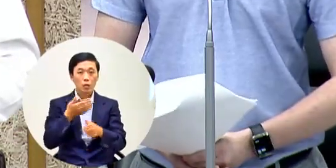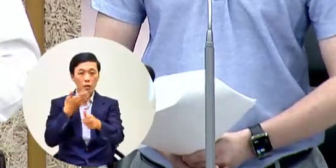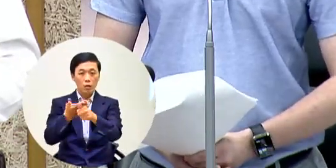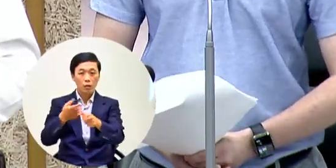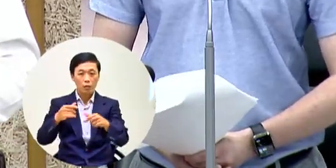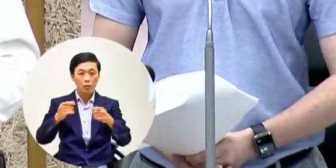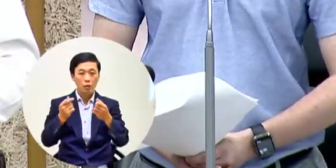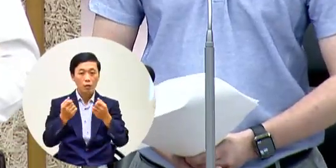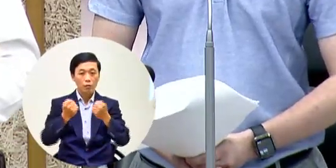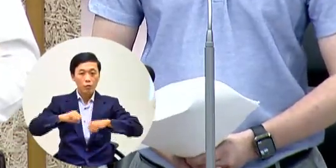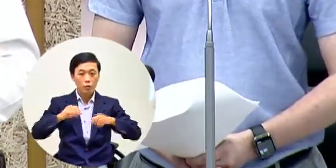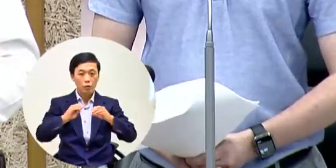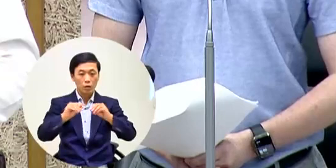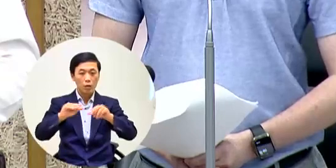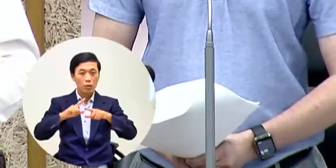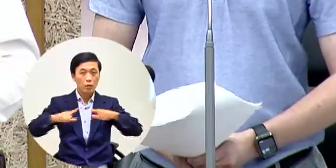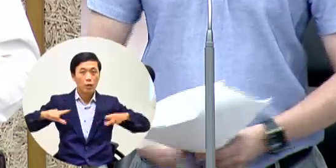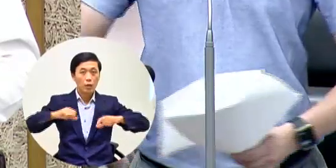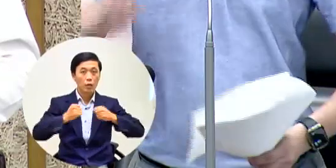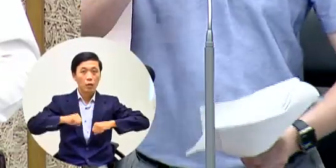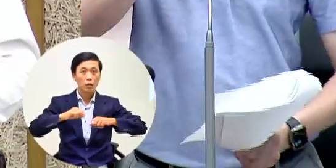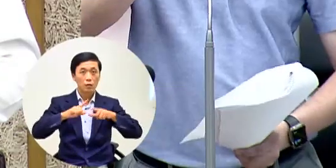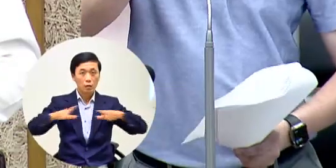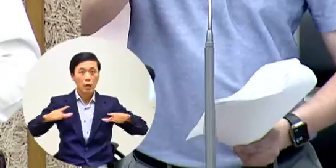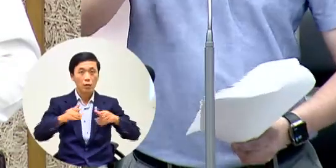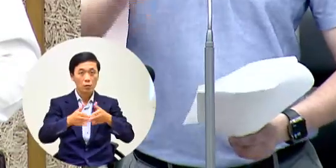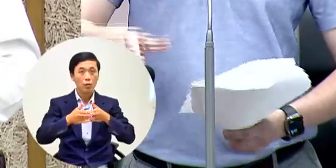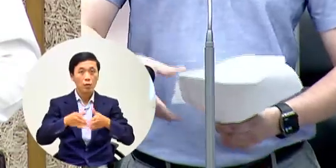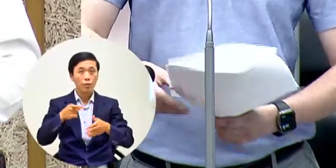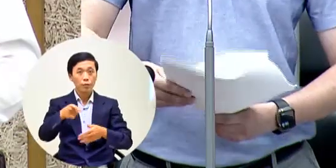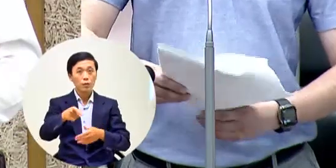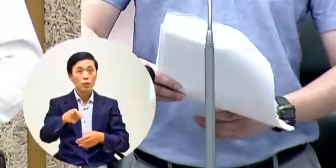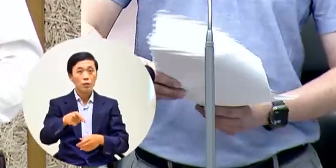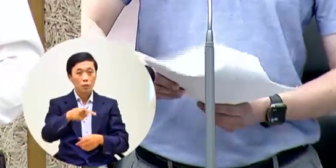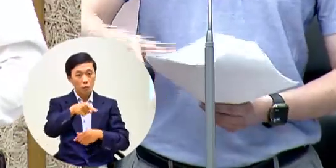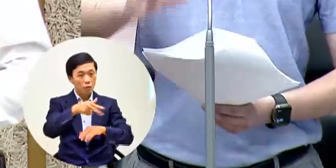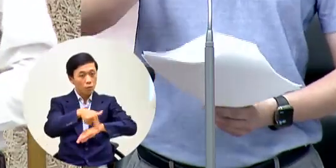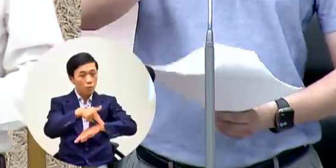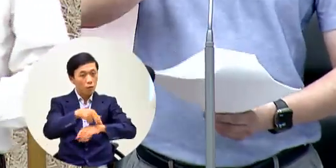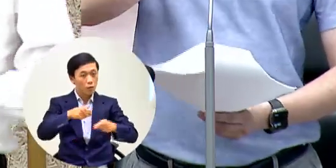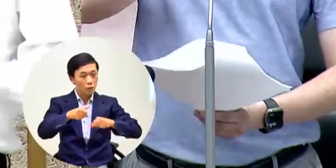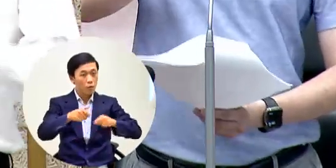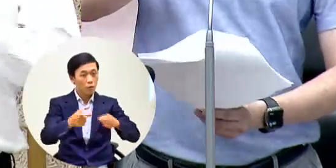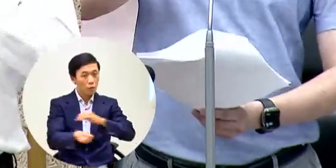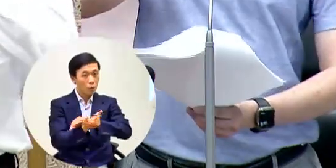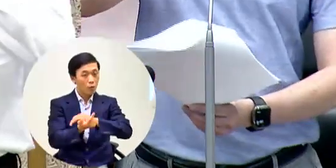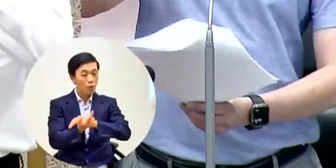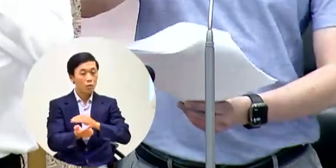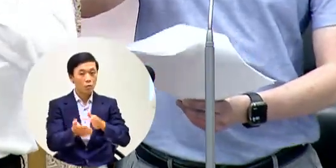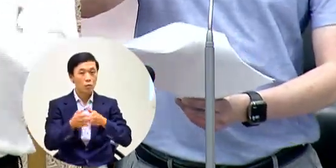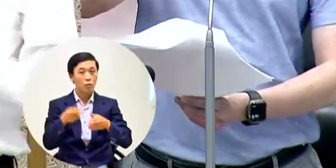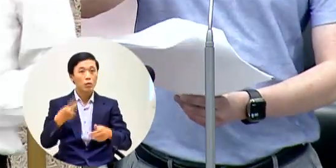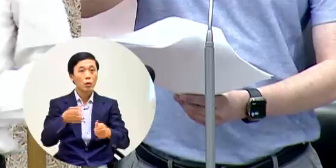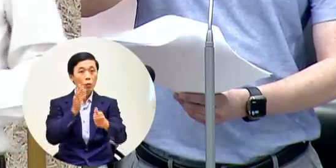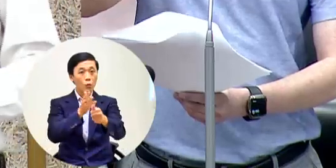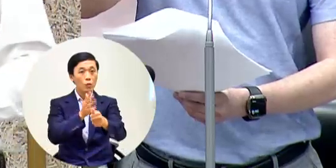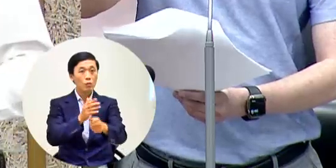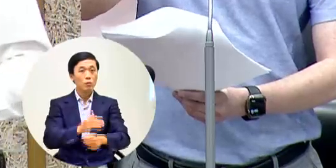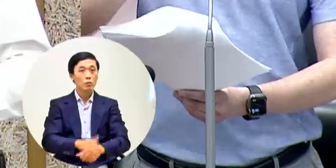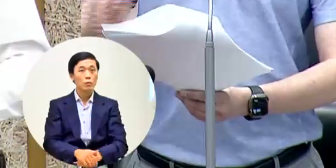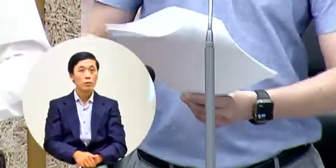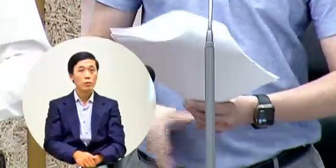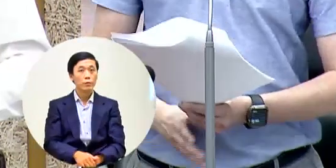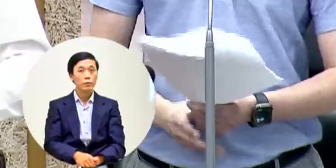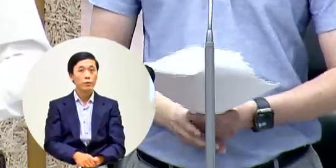间，我剩一届尔。啊，所以恁来好好规划啊。 好。 好，我再请问一下哦。